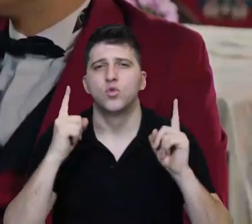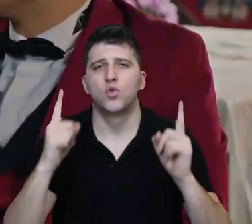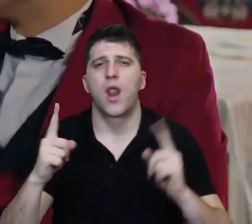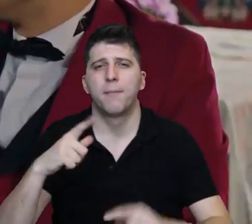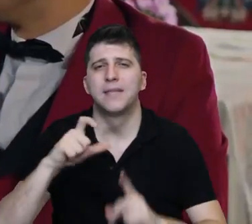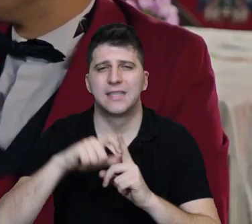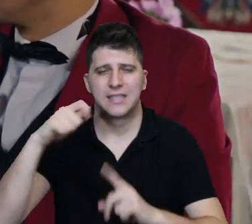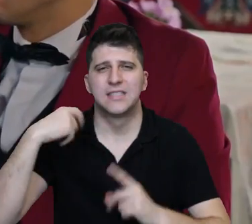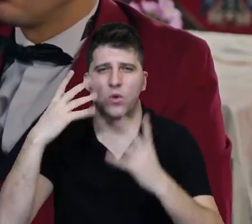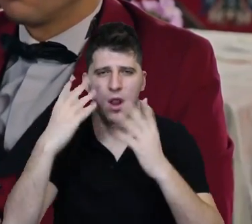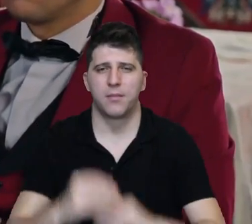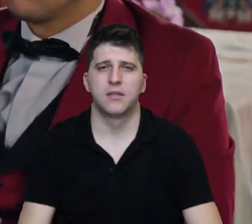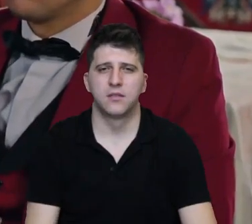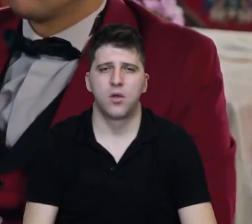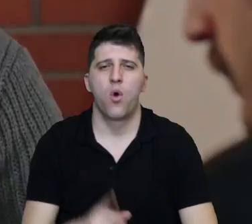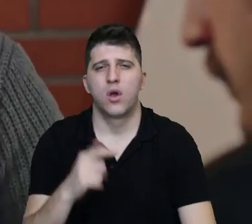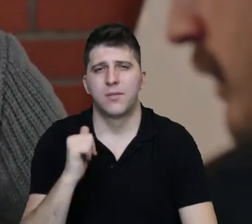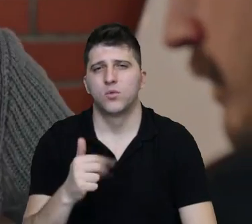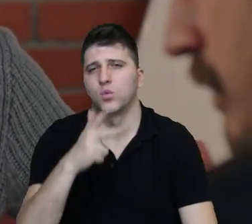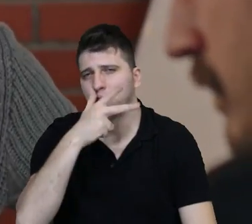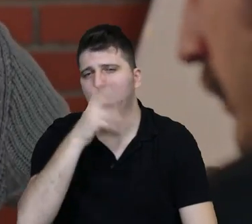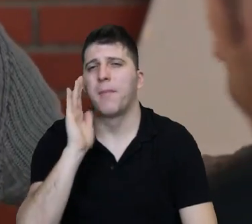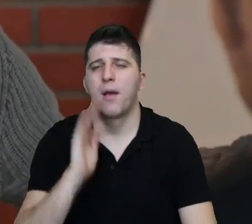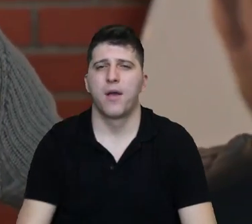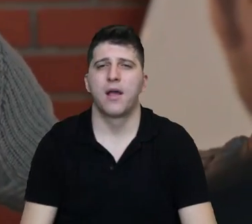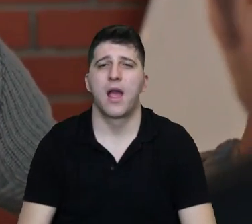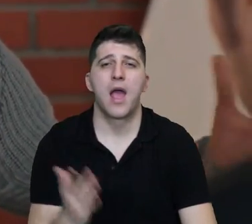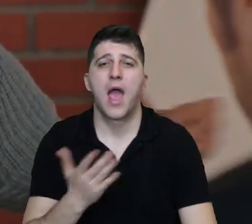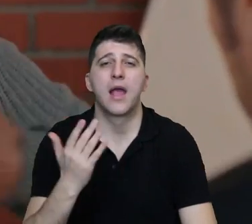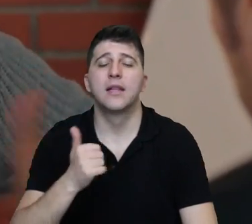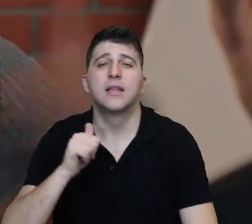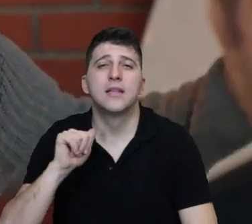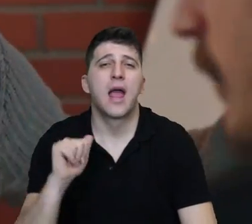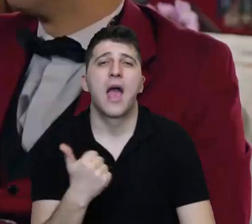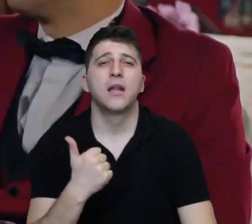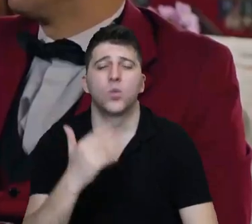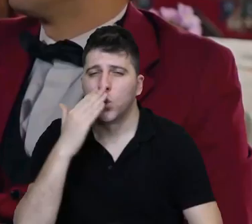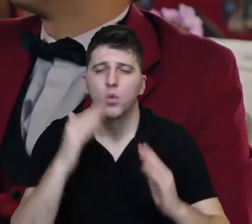çekecekler. O zaman kusura bakmayın ama en ideal aday benim.